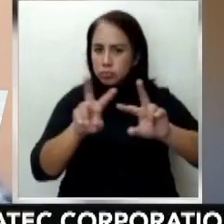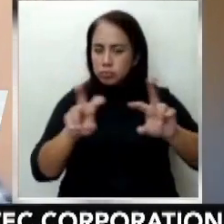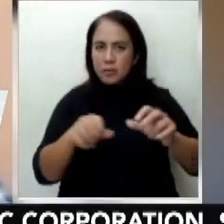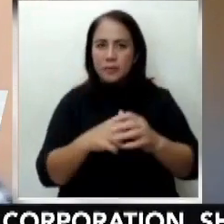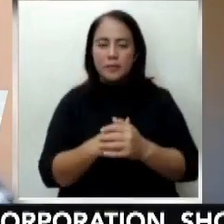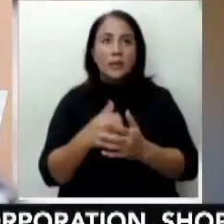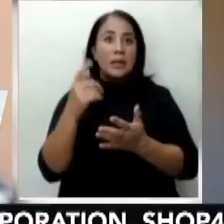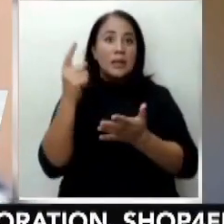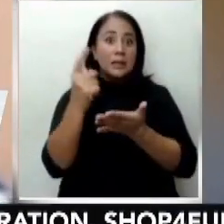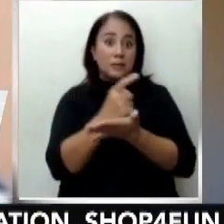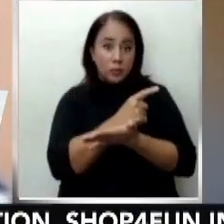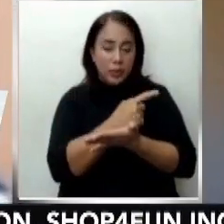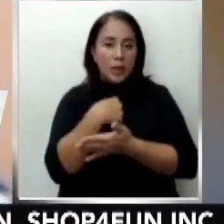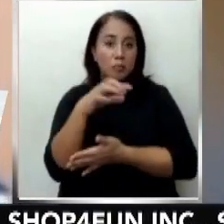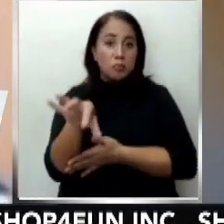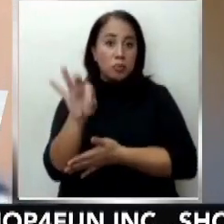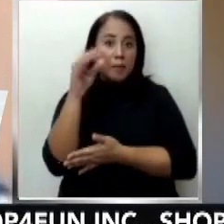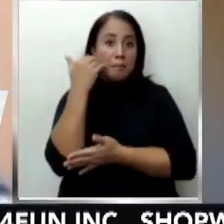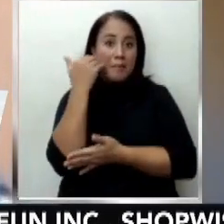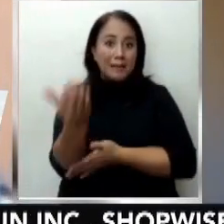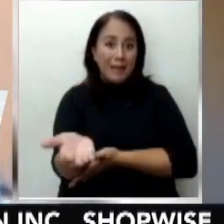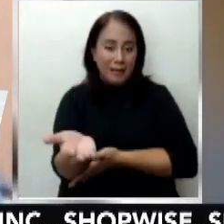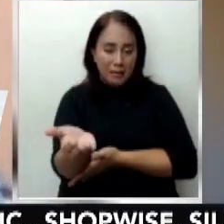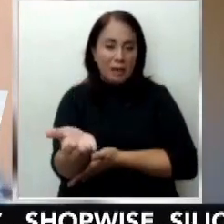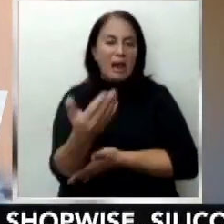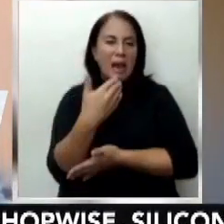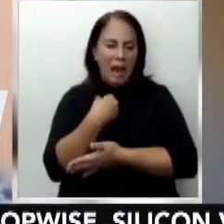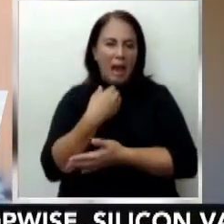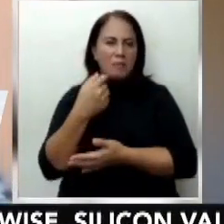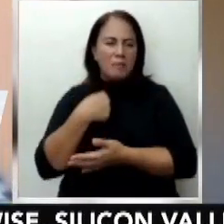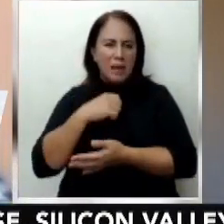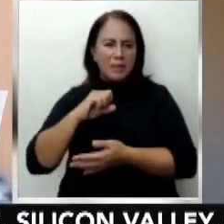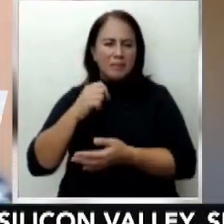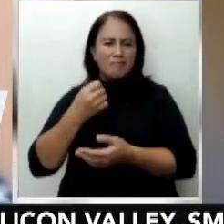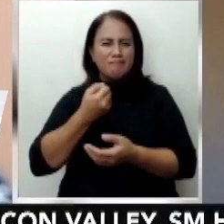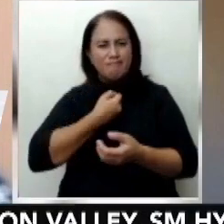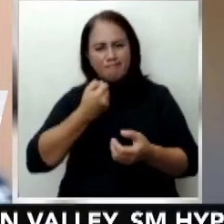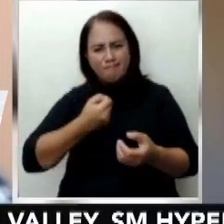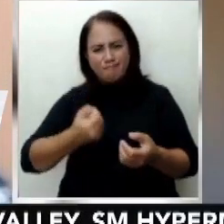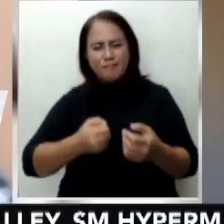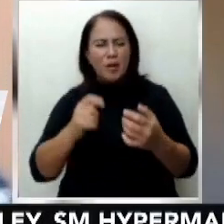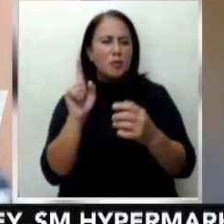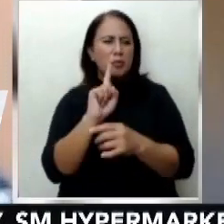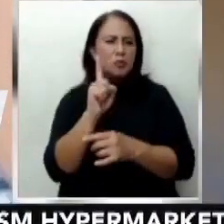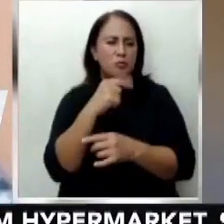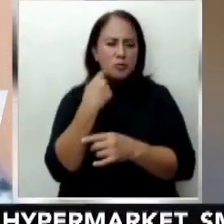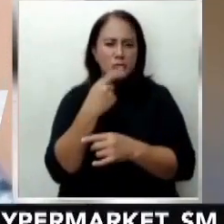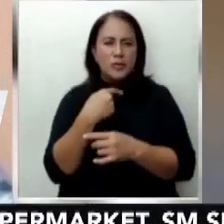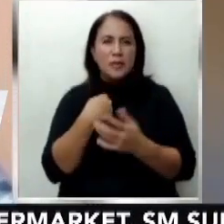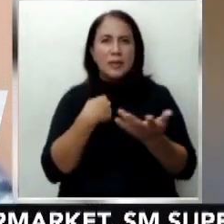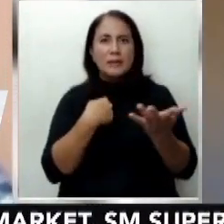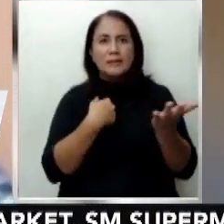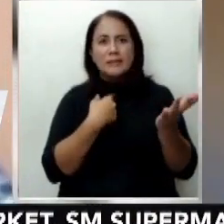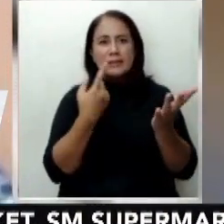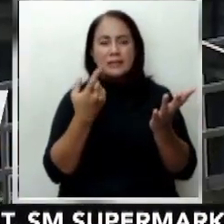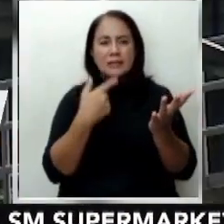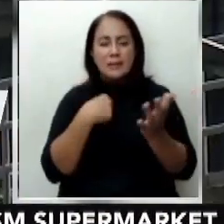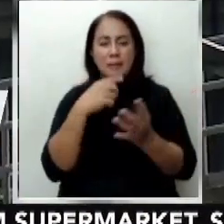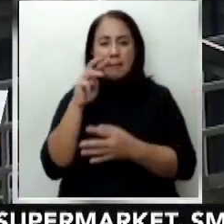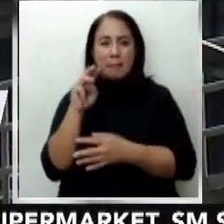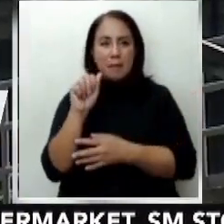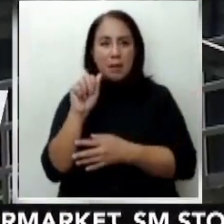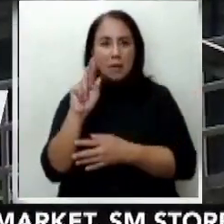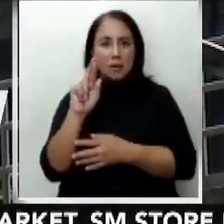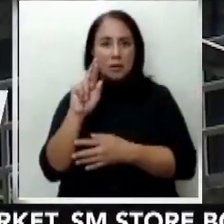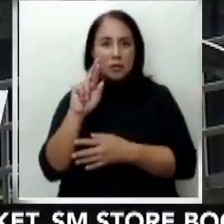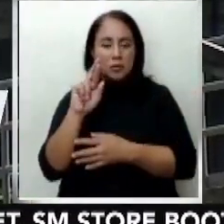linggo nang matagpo ang patay at tadtad ng saksak ang 32-anyos na domestic helper na si Marjorette Garcia, nakikipag-ugnayan na